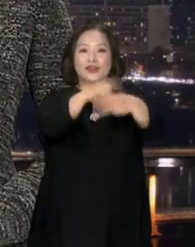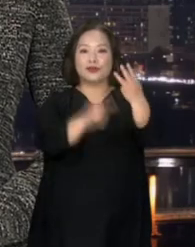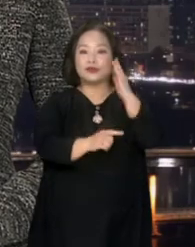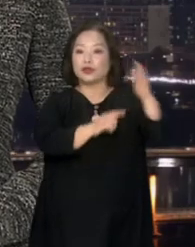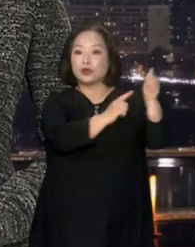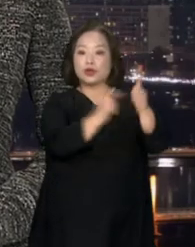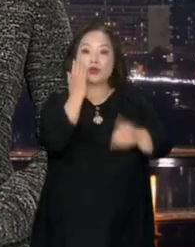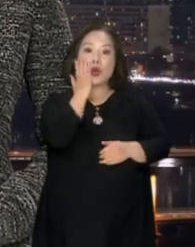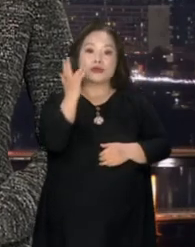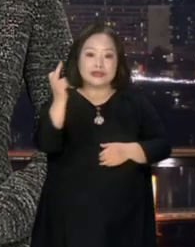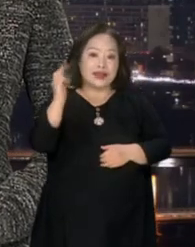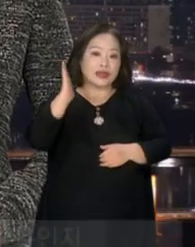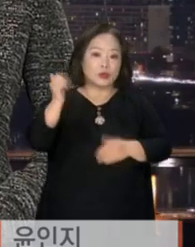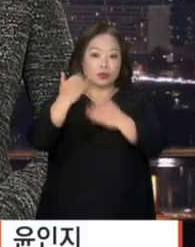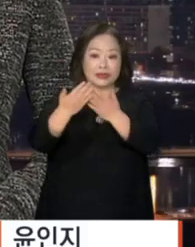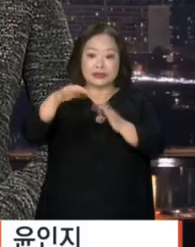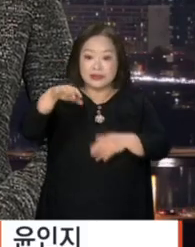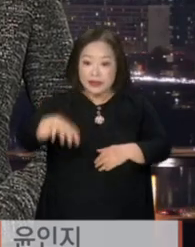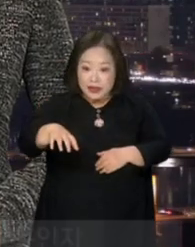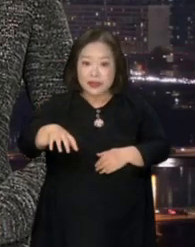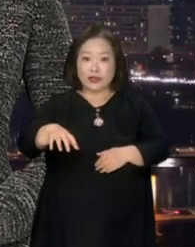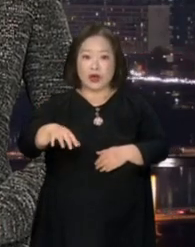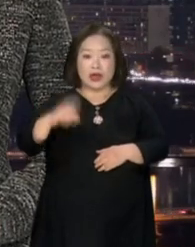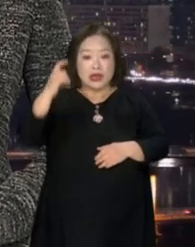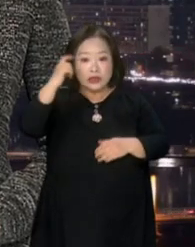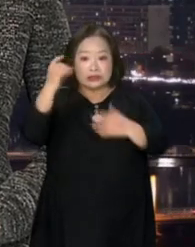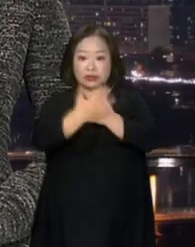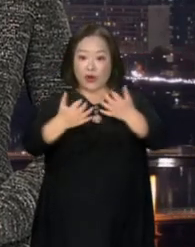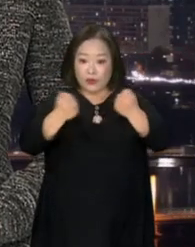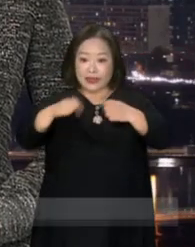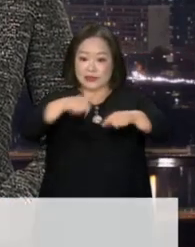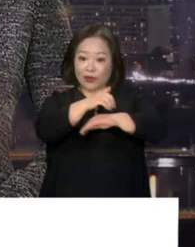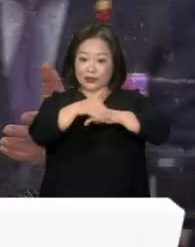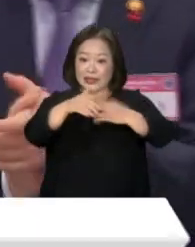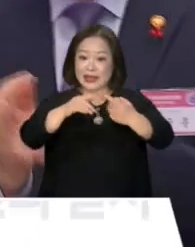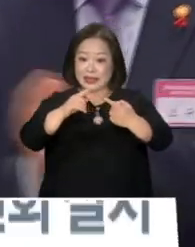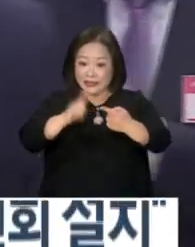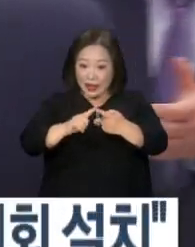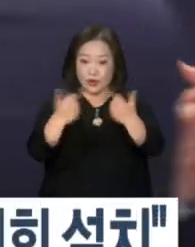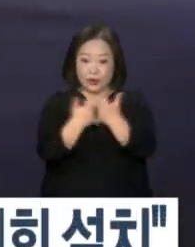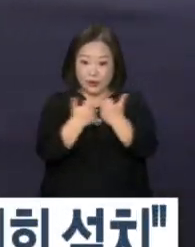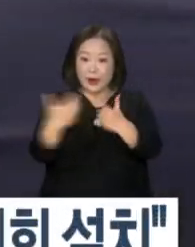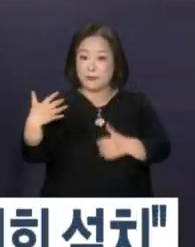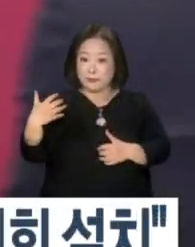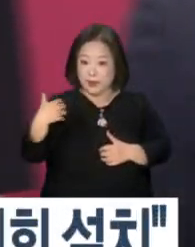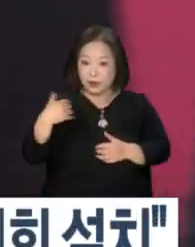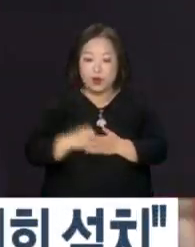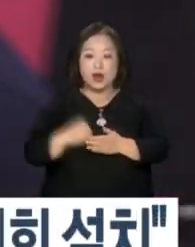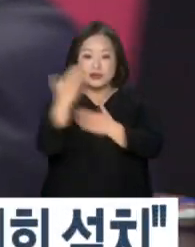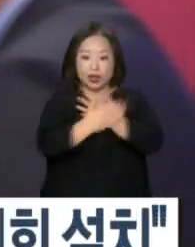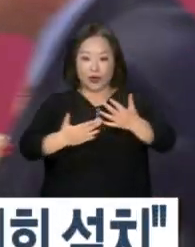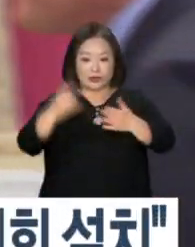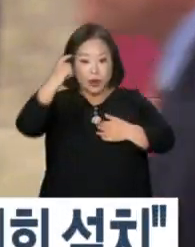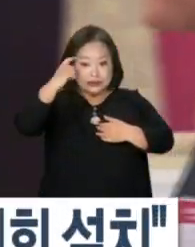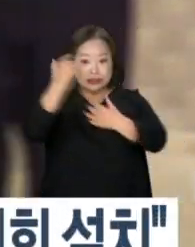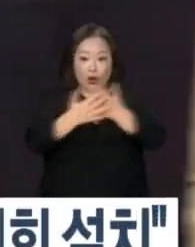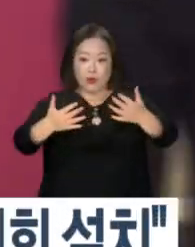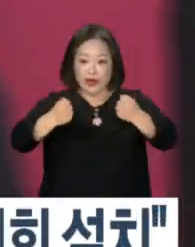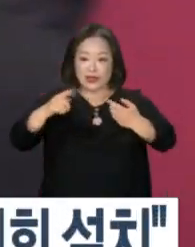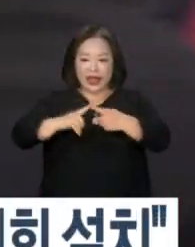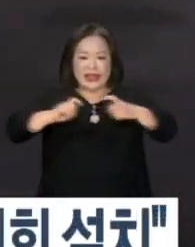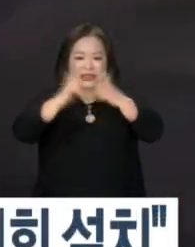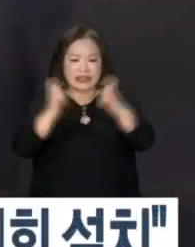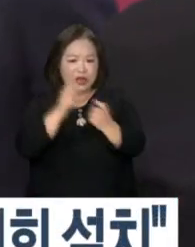윤성열 대통령이 용산 대통령 실에서 정신 건강 정책 비전 선포 대회를 주지하고 정신 건강 문제를 개인의